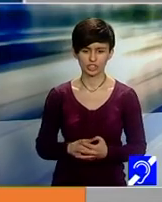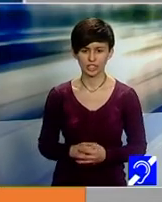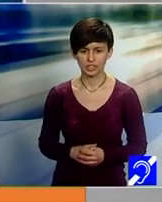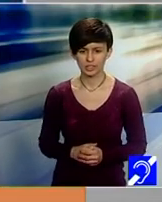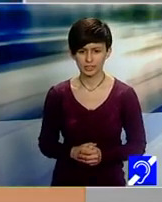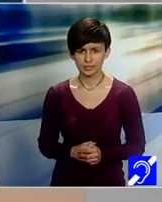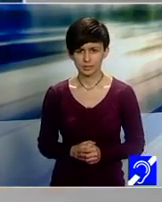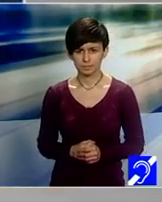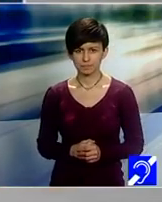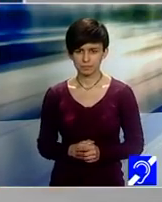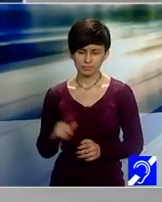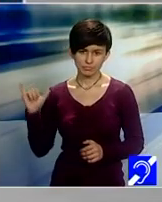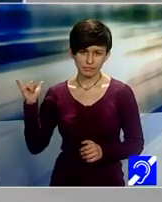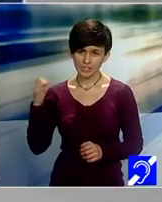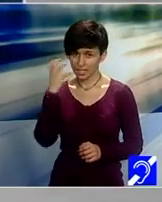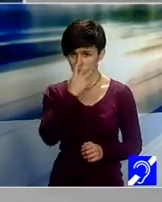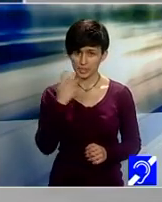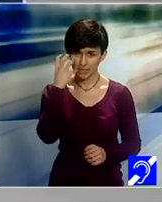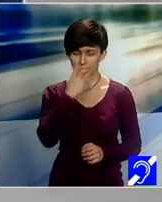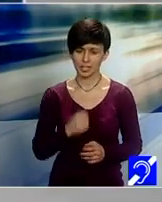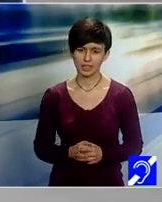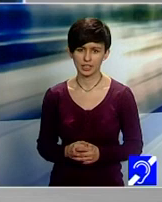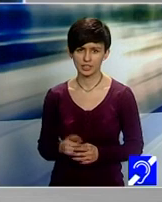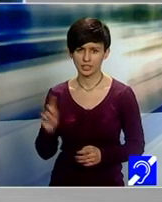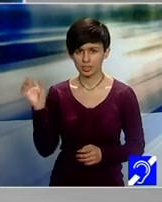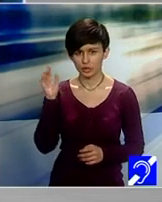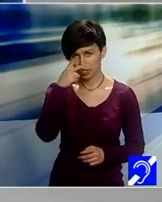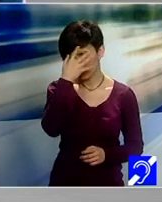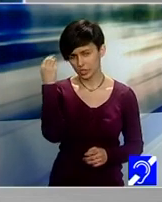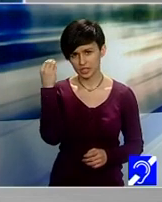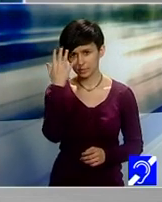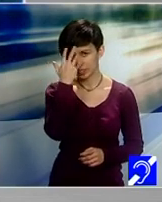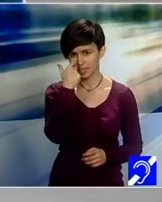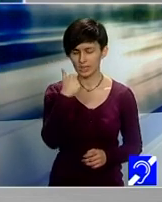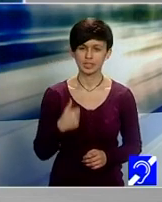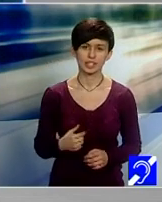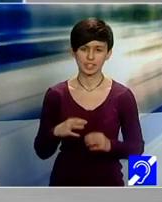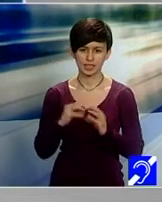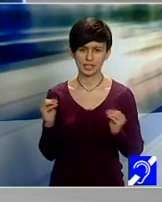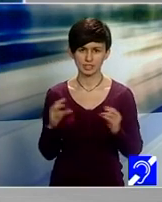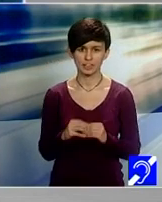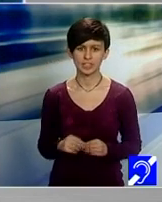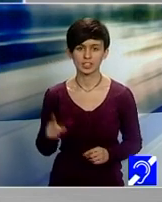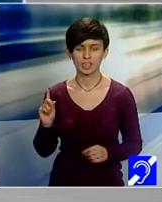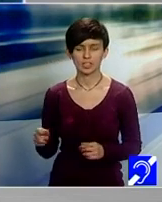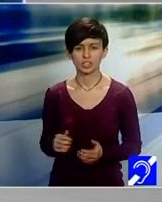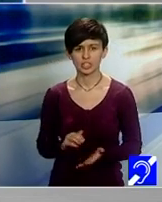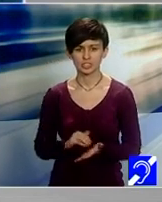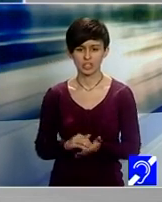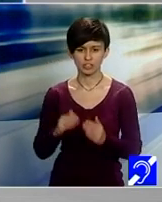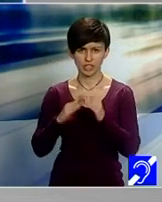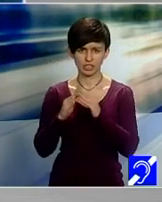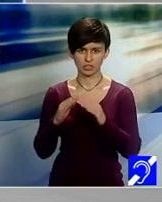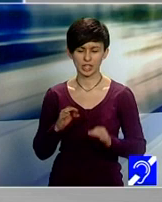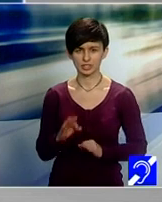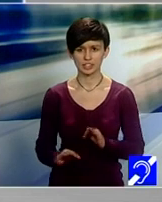extravagante, galbene, negre. Dar să nu uităm nici de ardei, castraveți, tot ce trebuie pentru o casă țărănească ca să se autosusțină și să